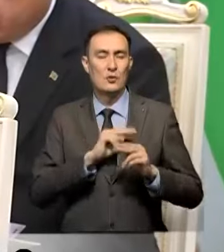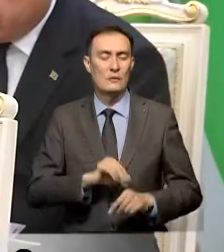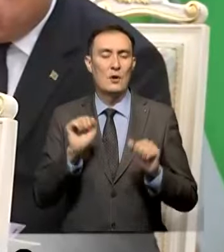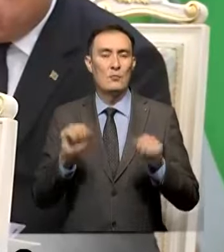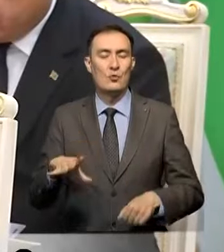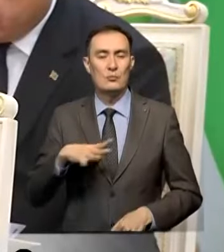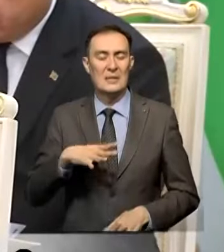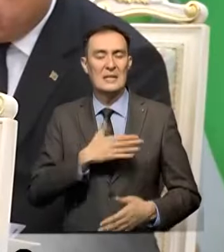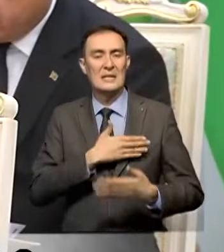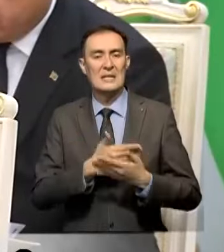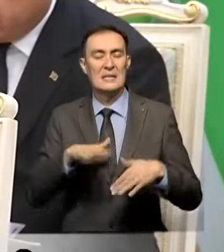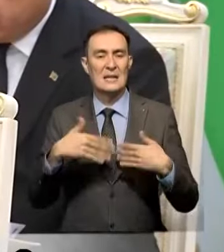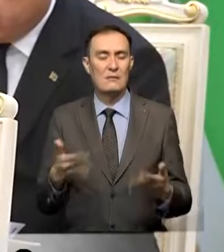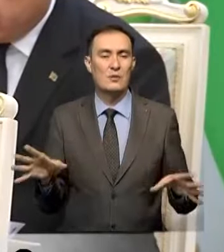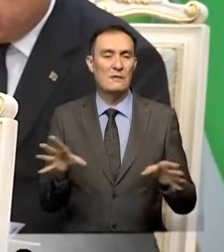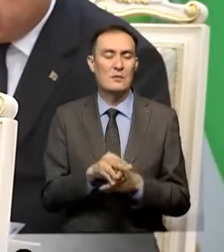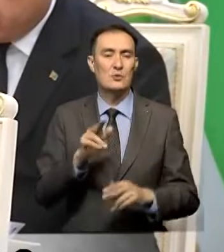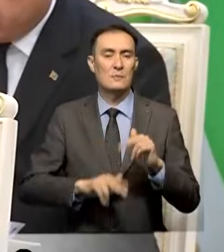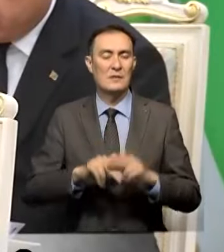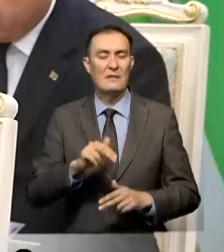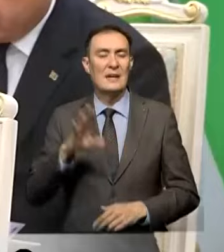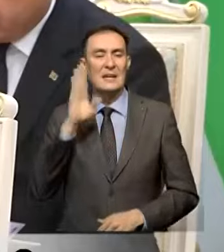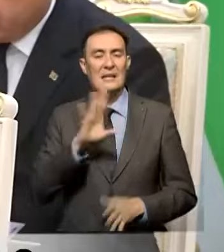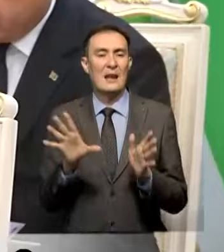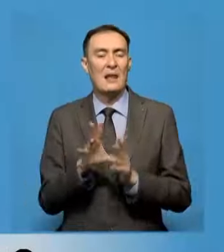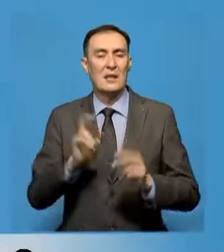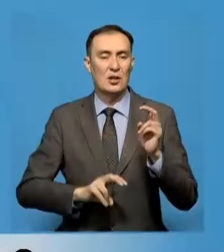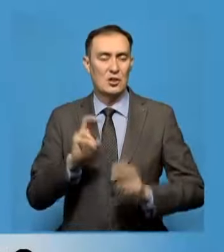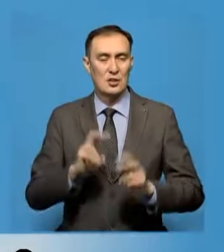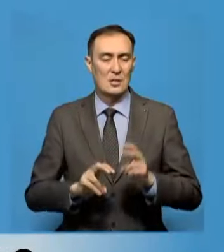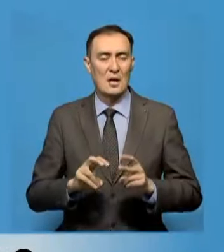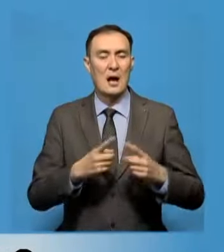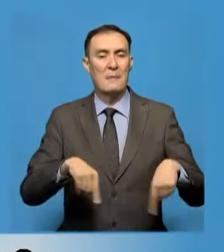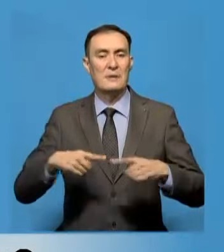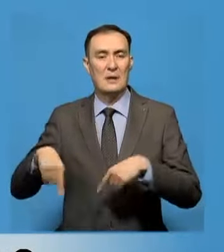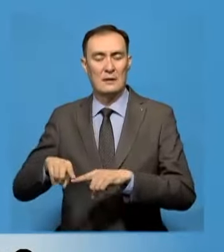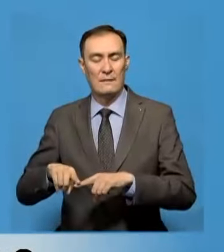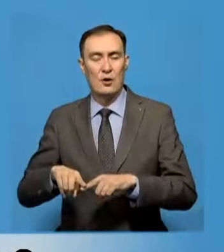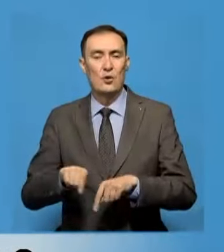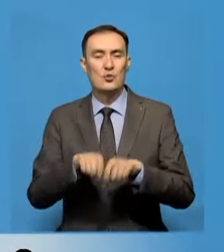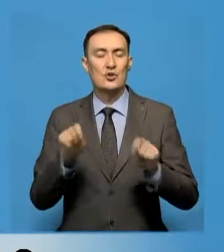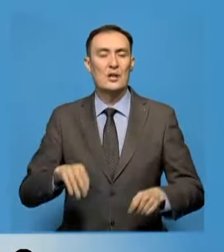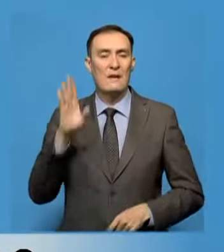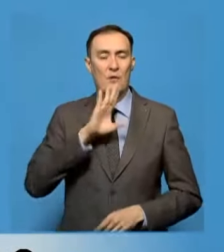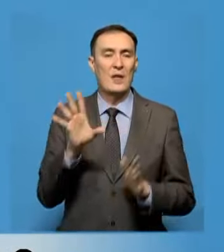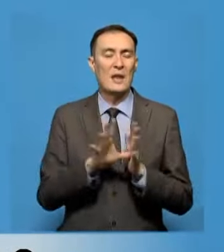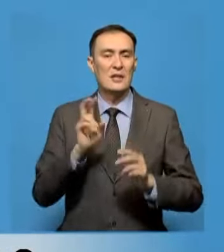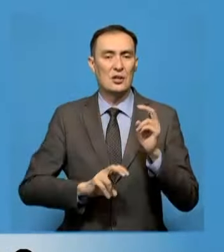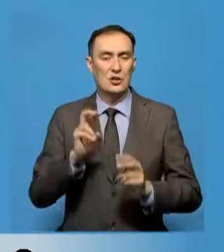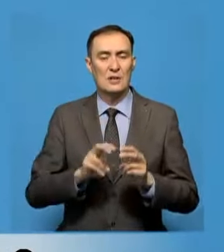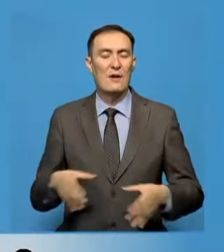могут лечь инициативы по совместному строительству гидроэнергетических объектов, учреждению